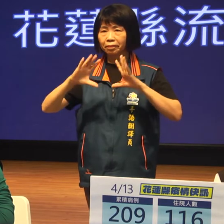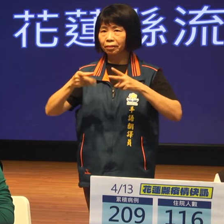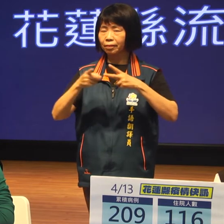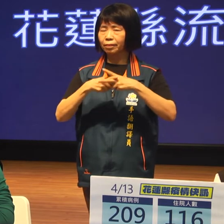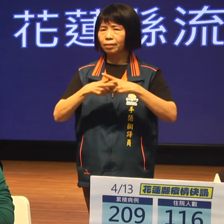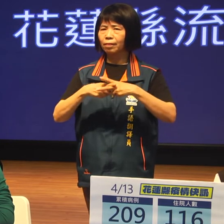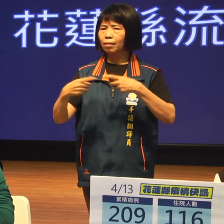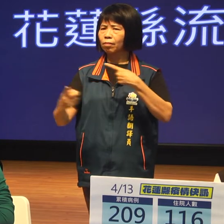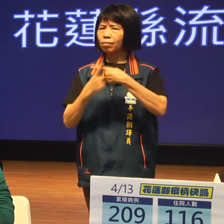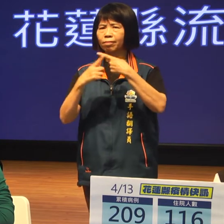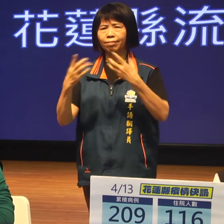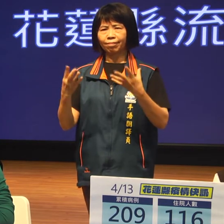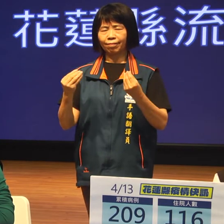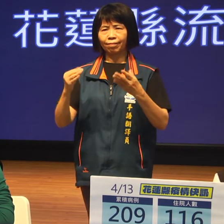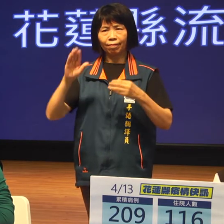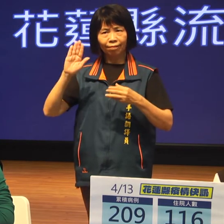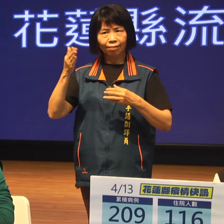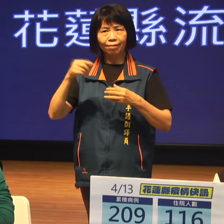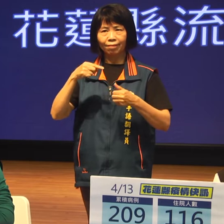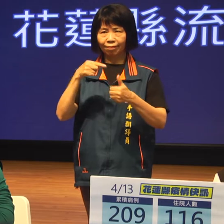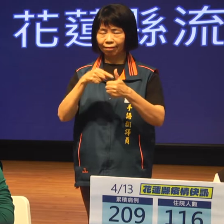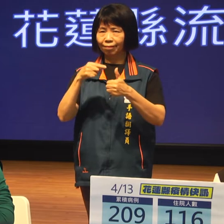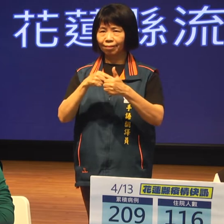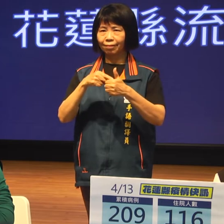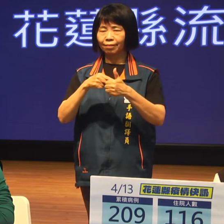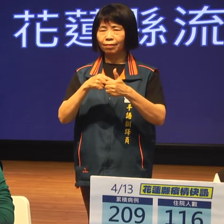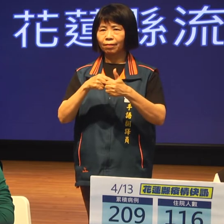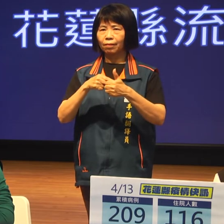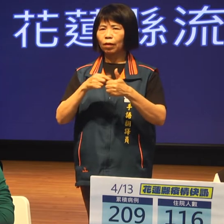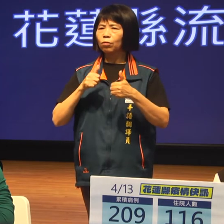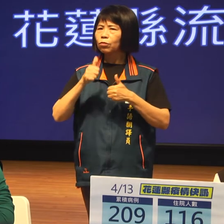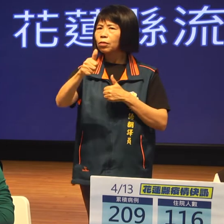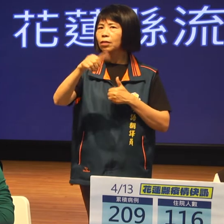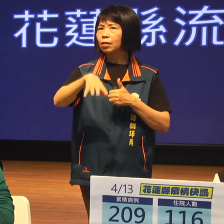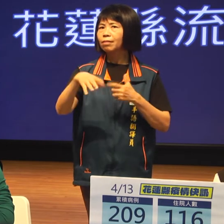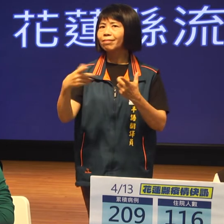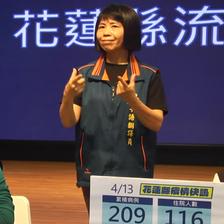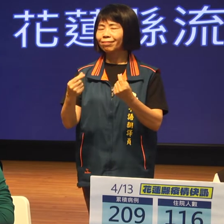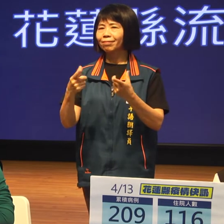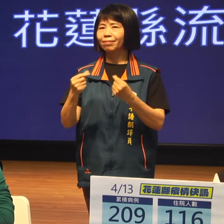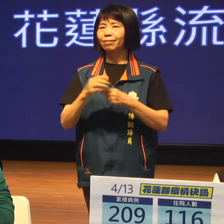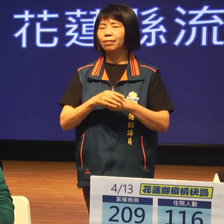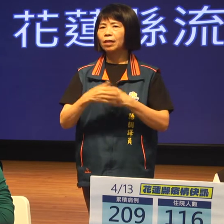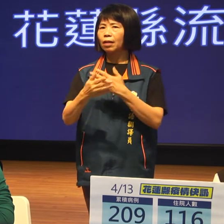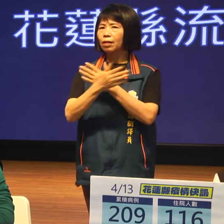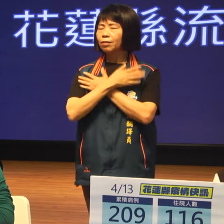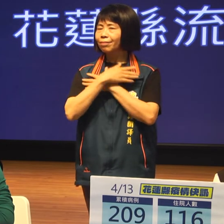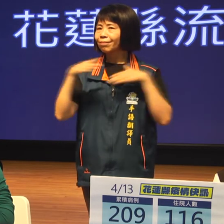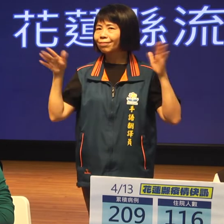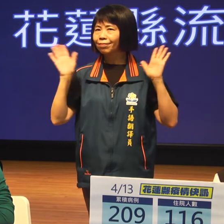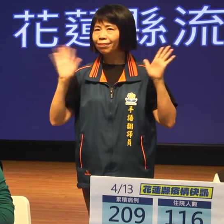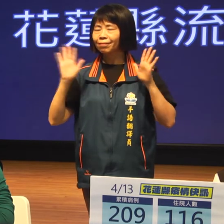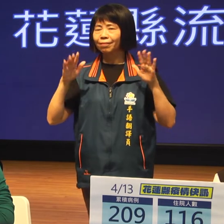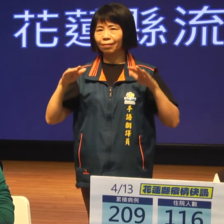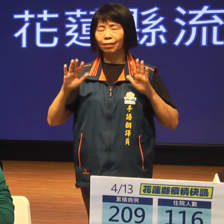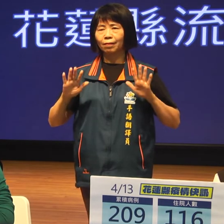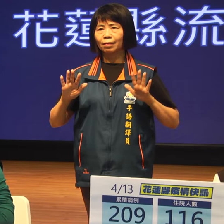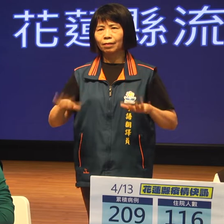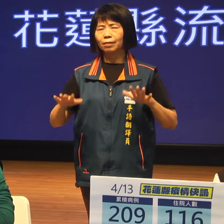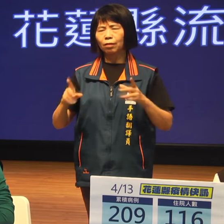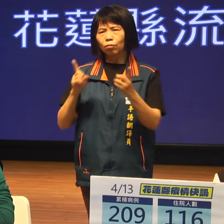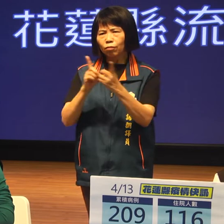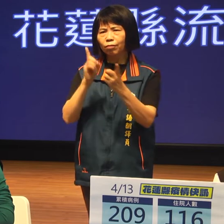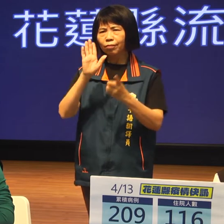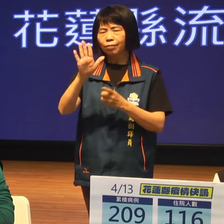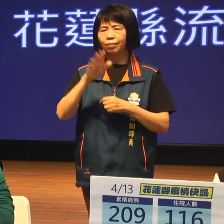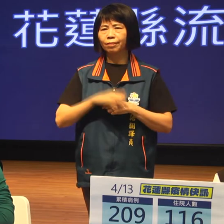确诊数，不过他有确诊者的一个足迹，还有校内的幼儿的孩子曾经有密切接